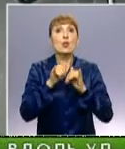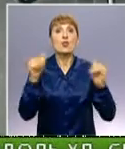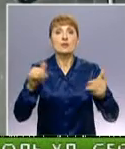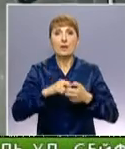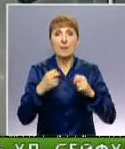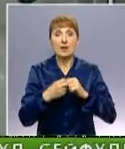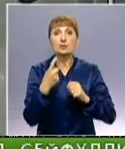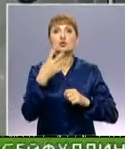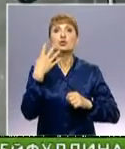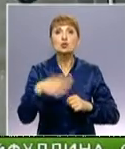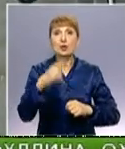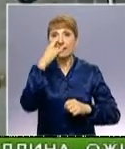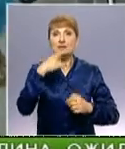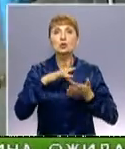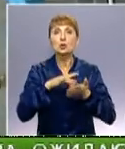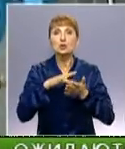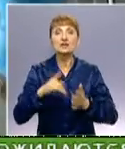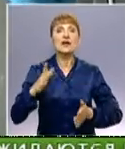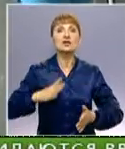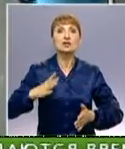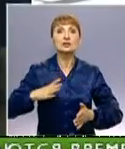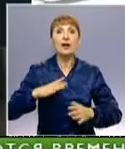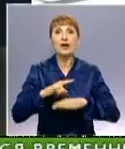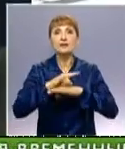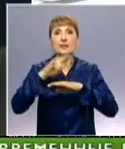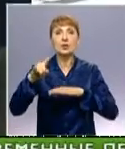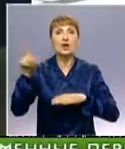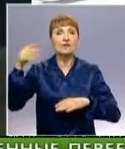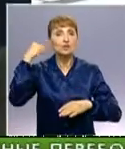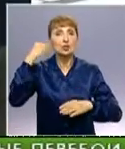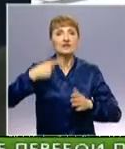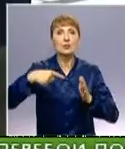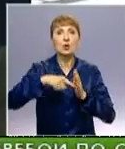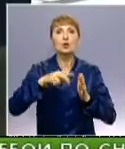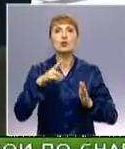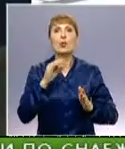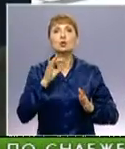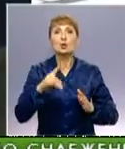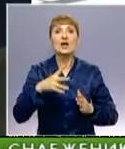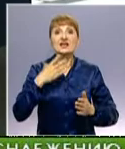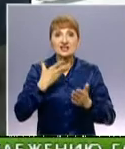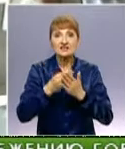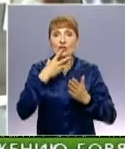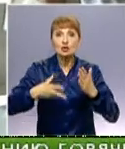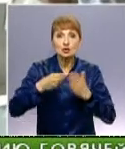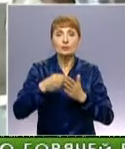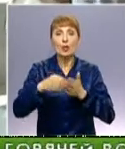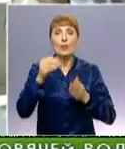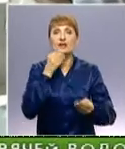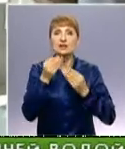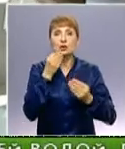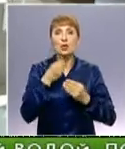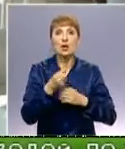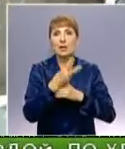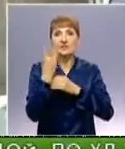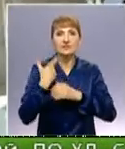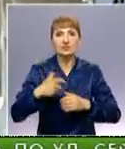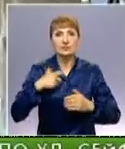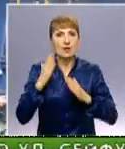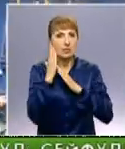Сейчас 140 казахстанских туристов ожидают чартер в турецком городе Бодрум. За свой счет покупают еду и обеспечивают себя